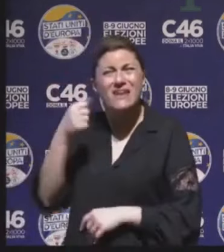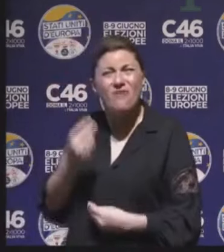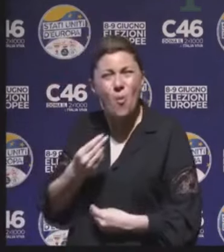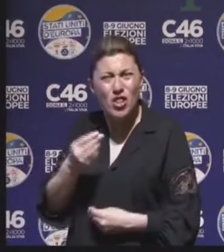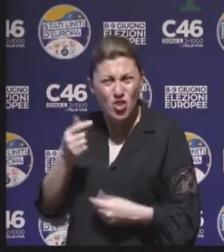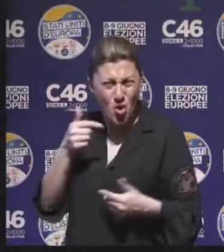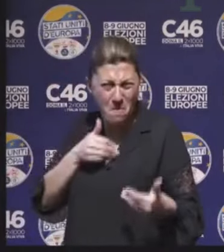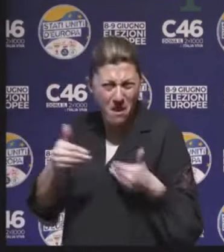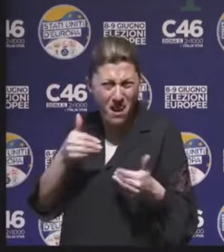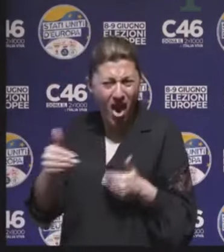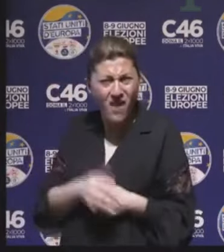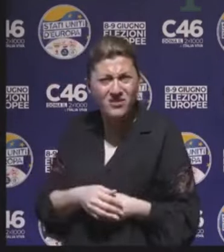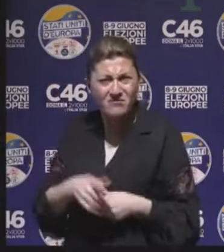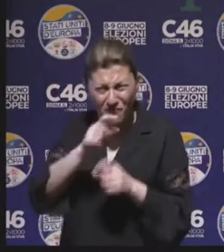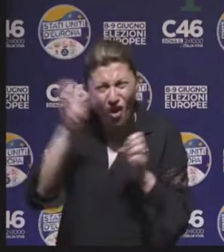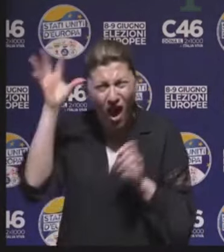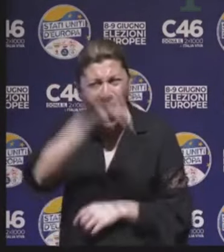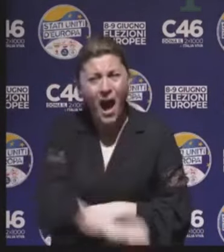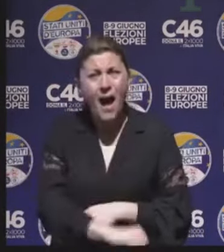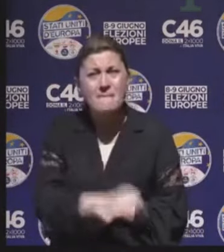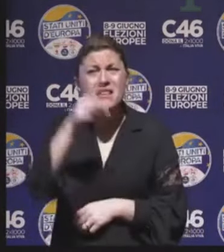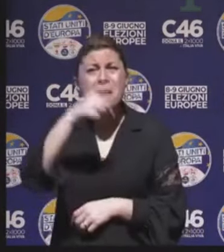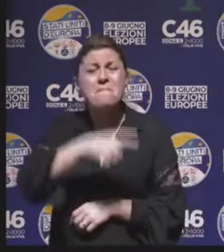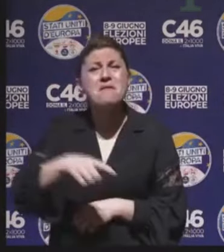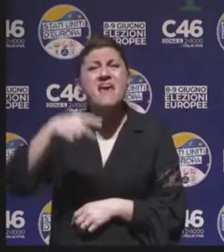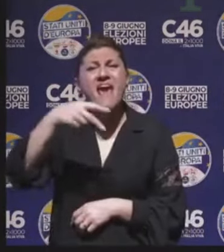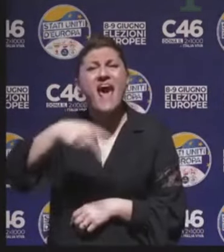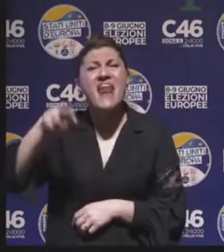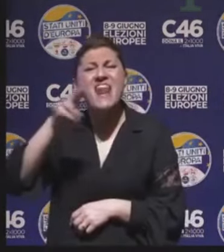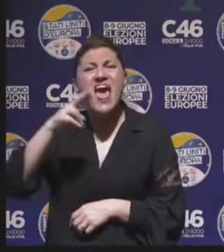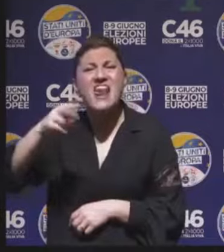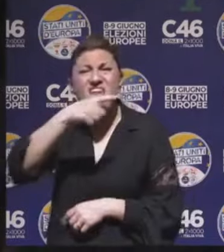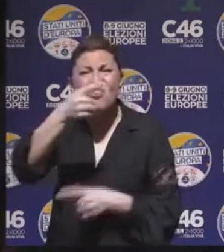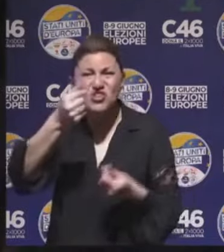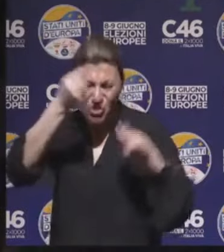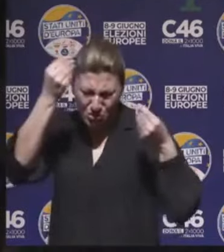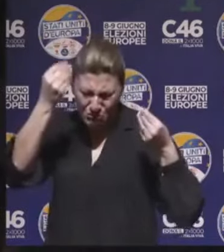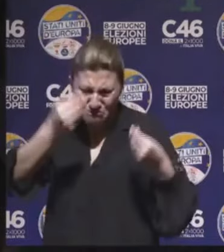state sprecando i soldi del pnrr per farvi